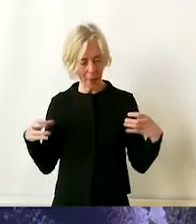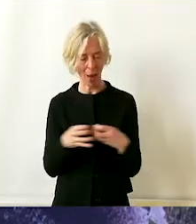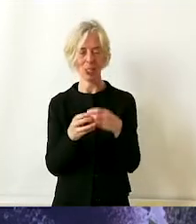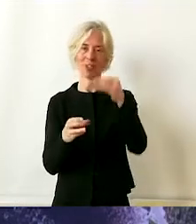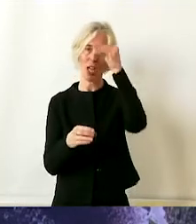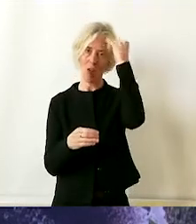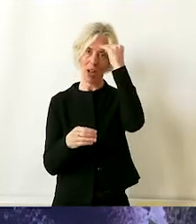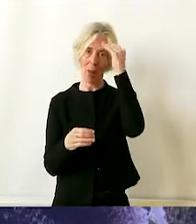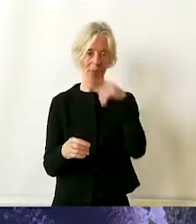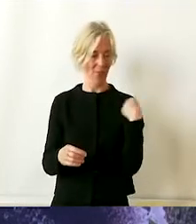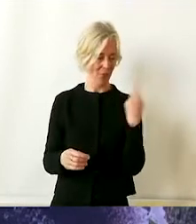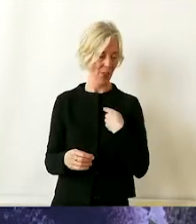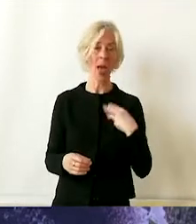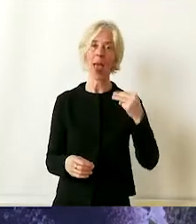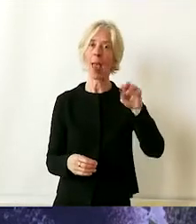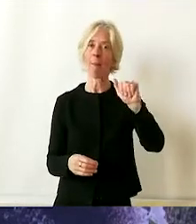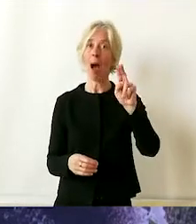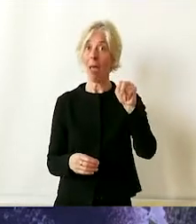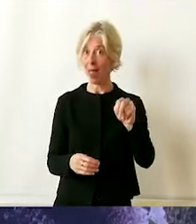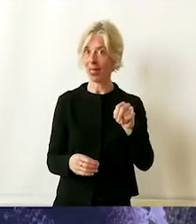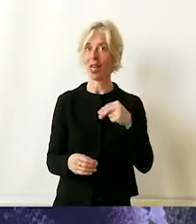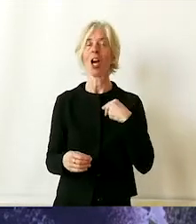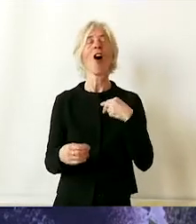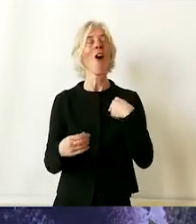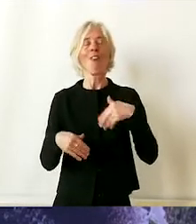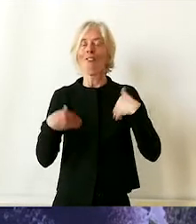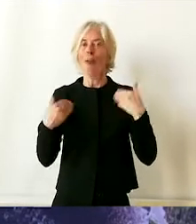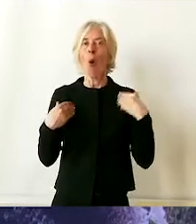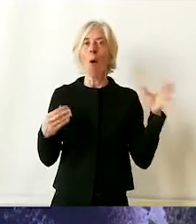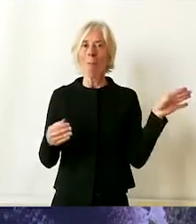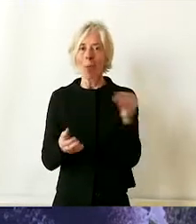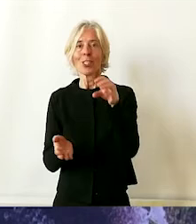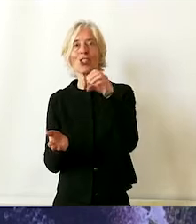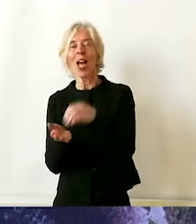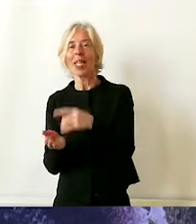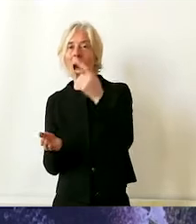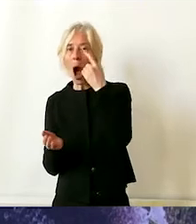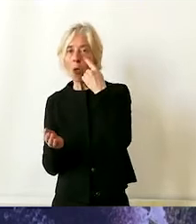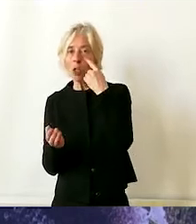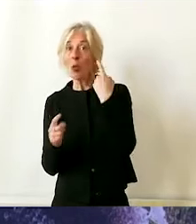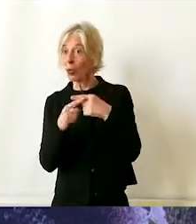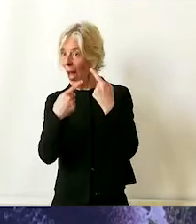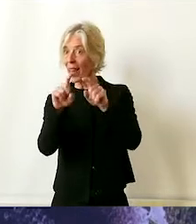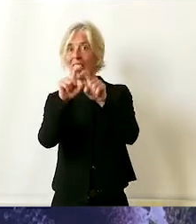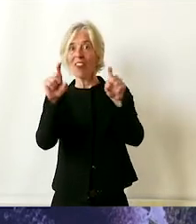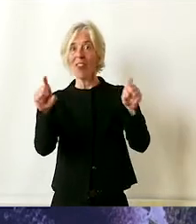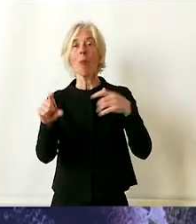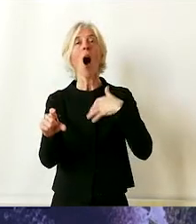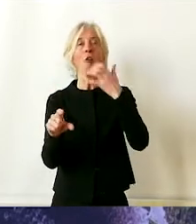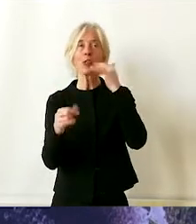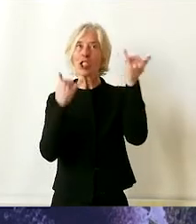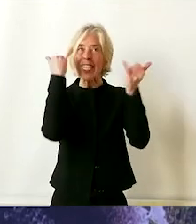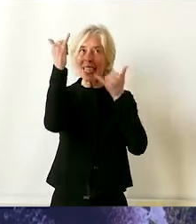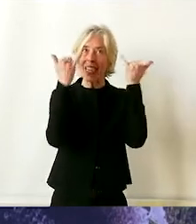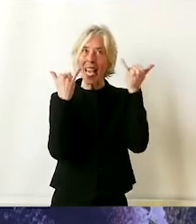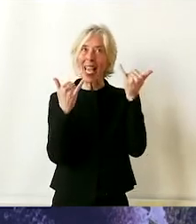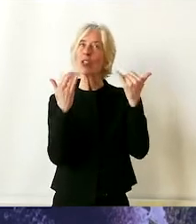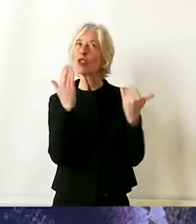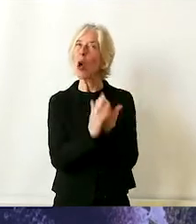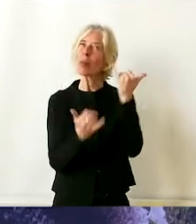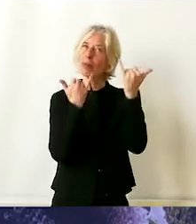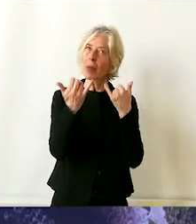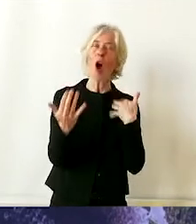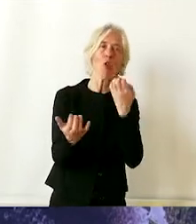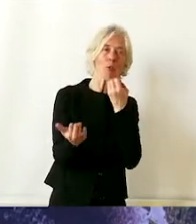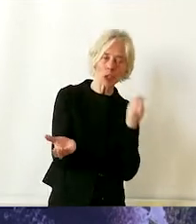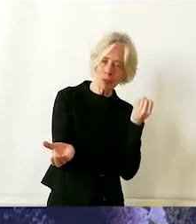uns, gemeinsam mit der Stadt Augsburg und den anderen Unternehmen unsere Innovationskraft in dieses Vorhaben